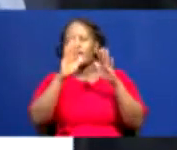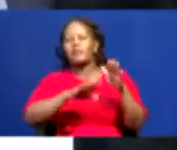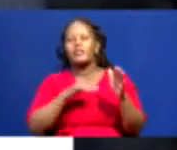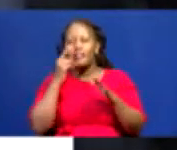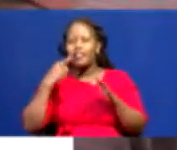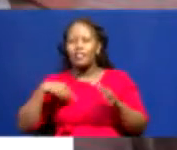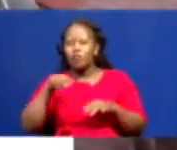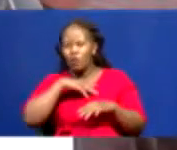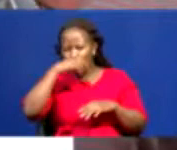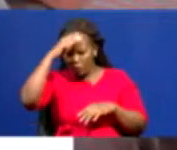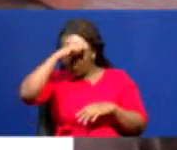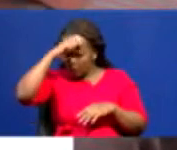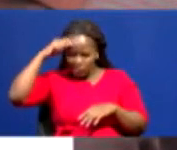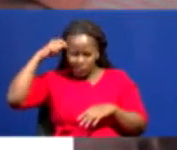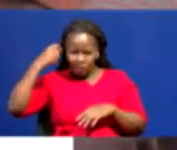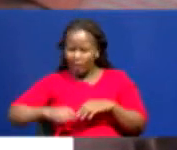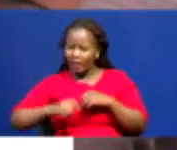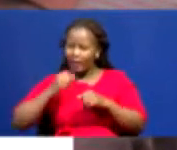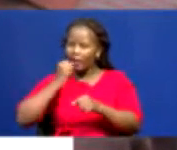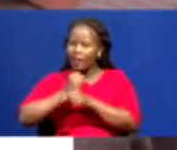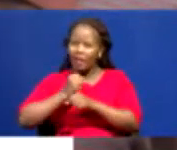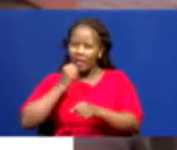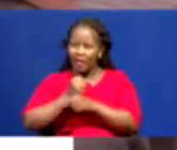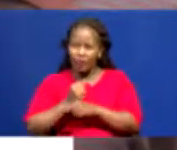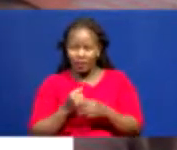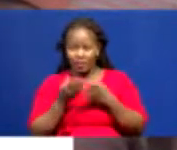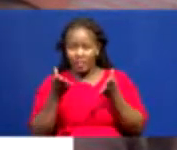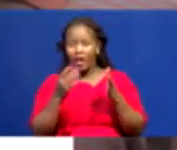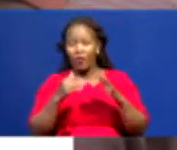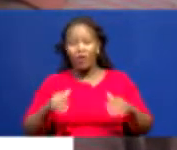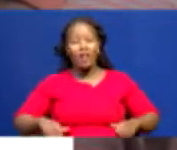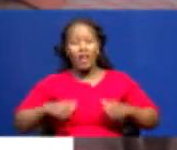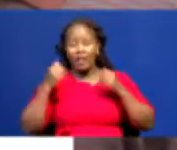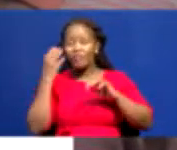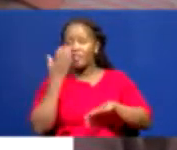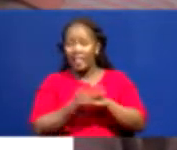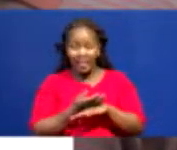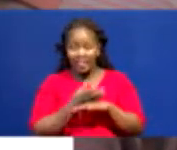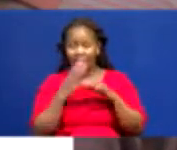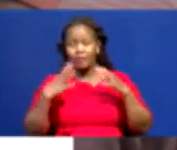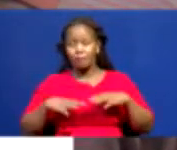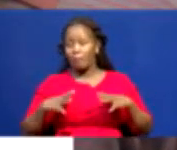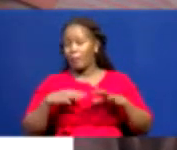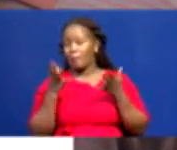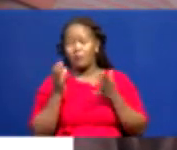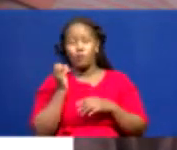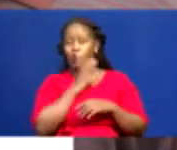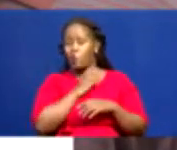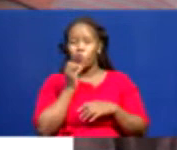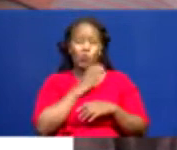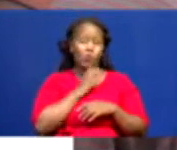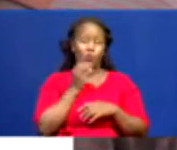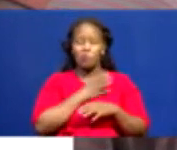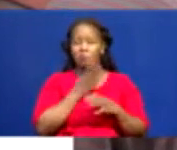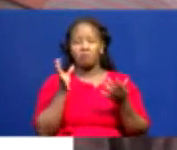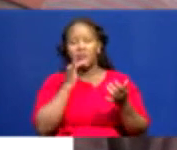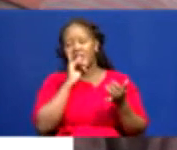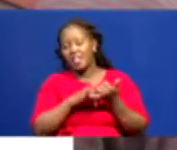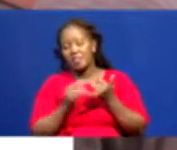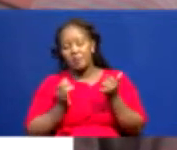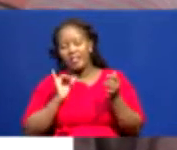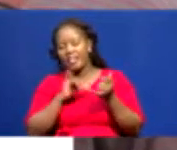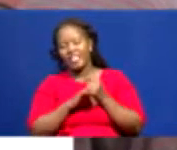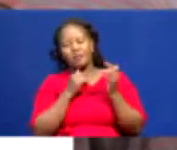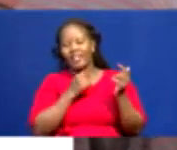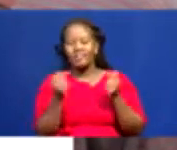unga imeteremuka, maisha imepanda, kila mwananchi ameshindwa na shughuli zake, wamama wamekosana na wazee, wazee wamekosana